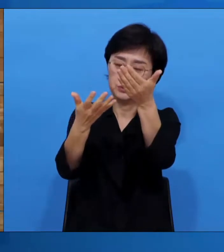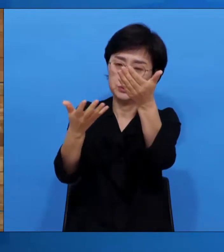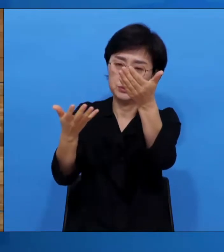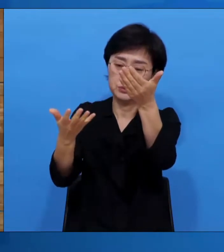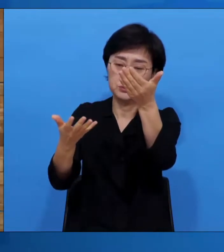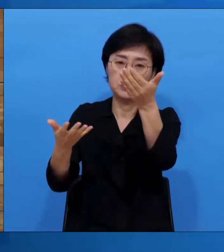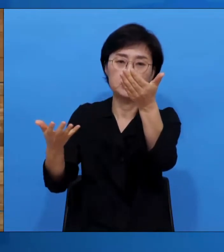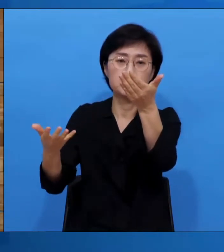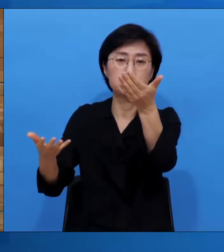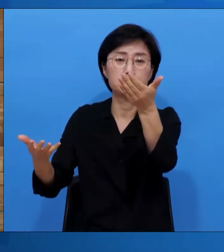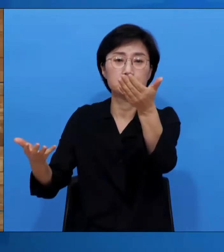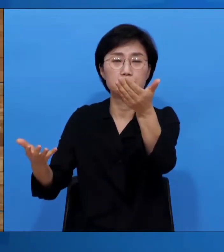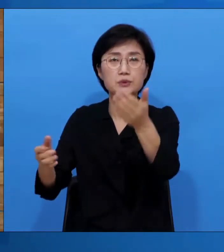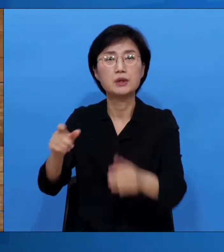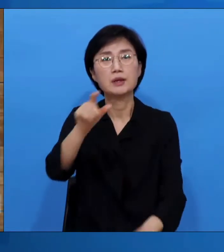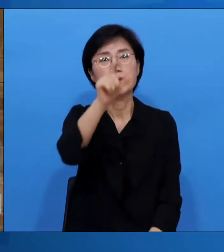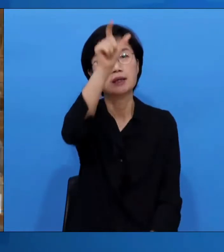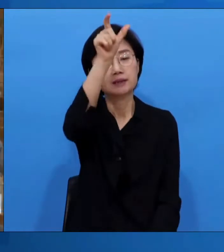흘렸네